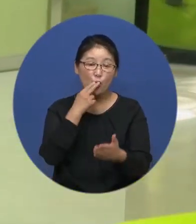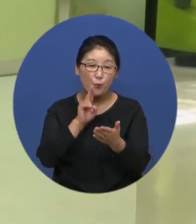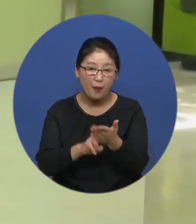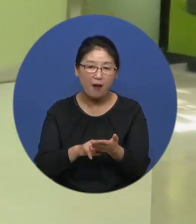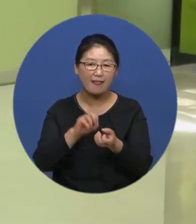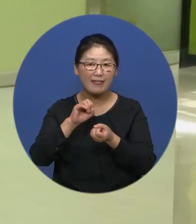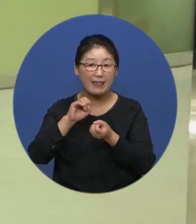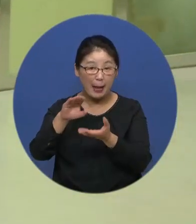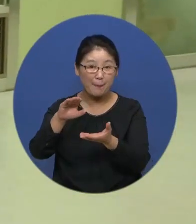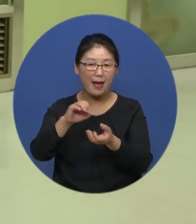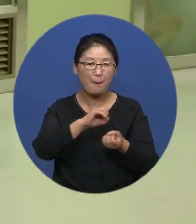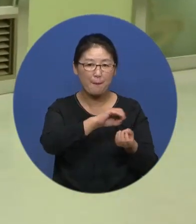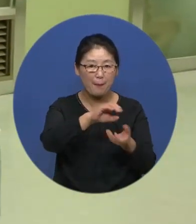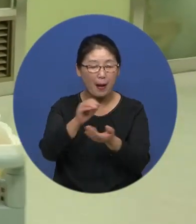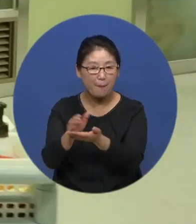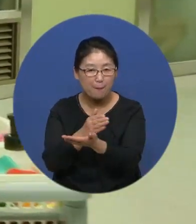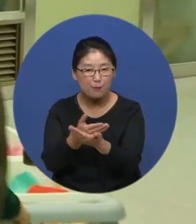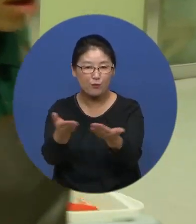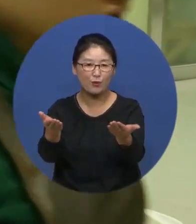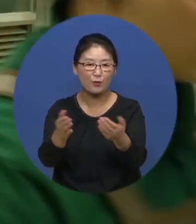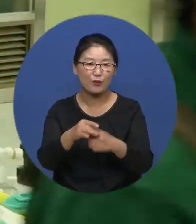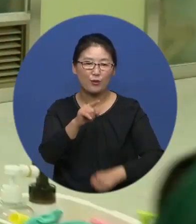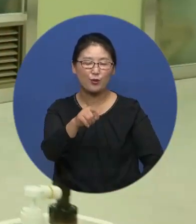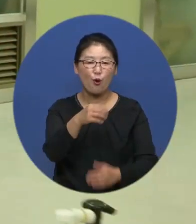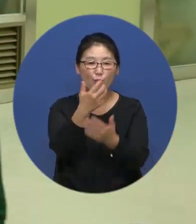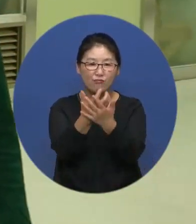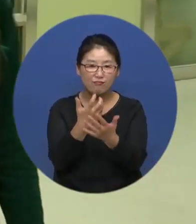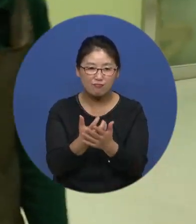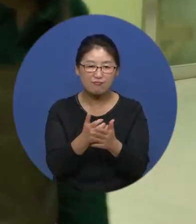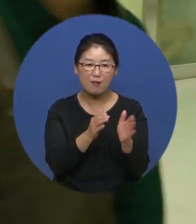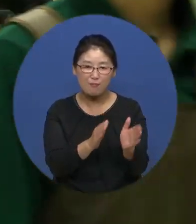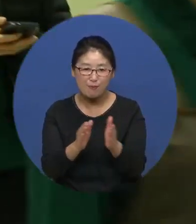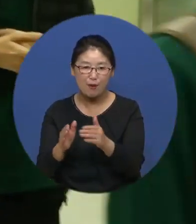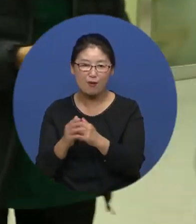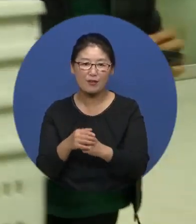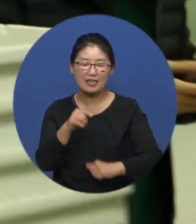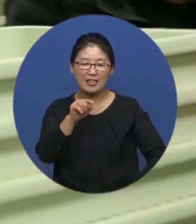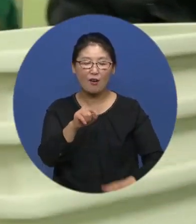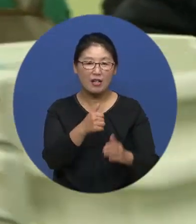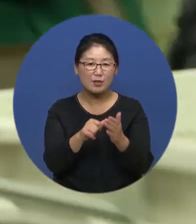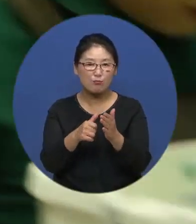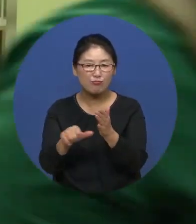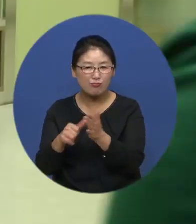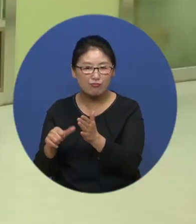전달하고 문서 처리 업무와 사내 각종 비품 정리 등을 도맡아 오고 있습니다.